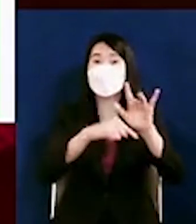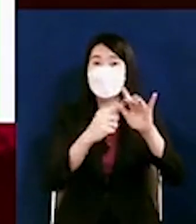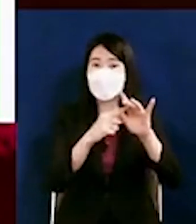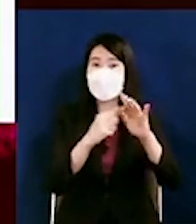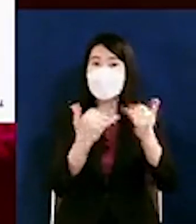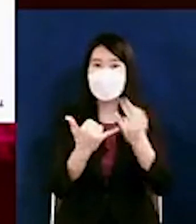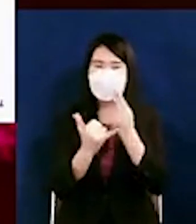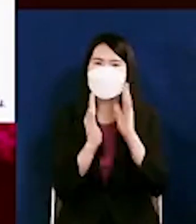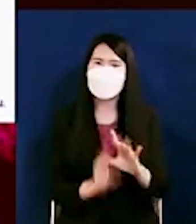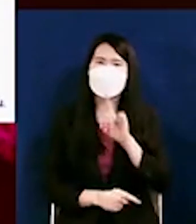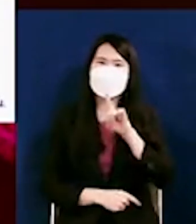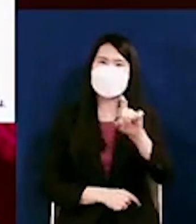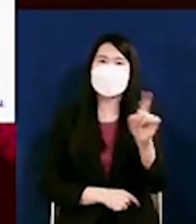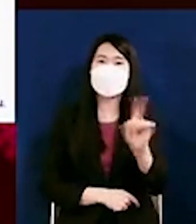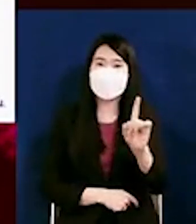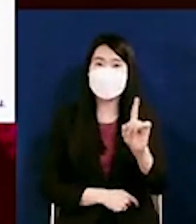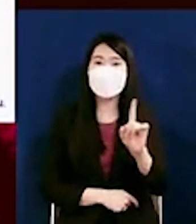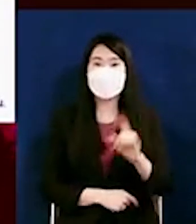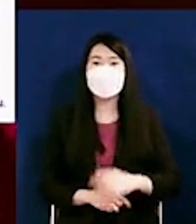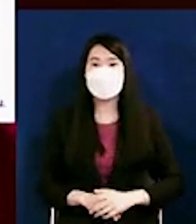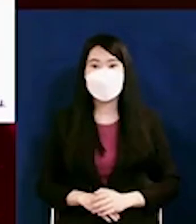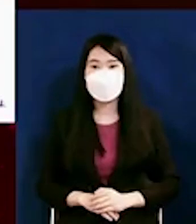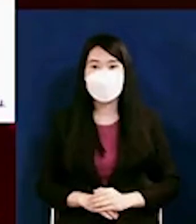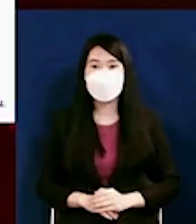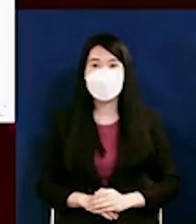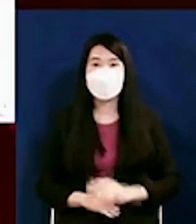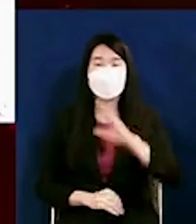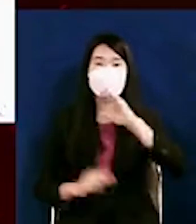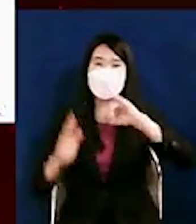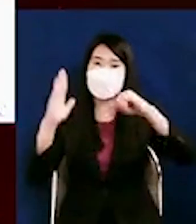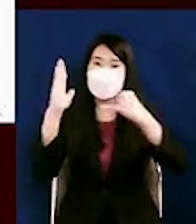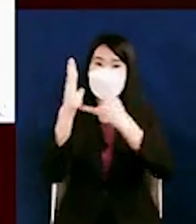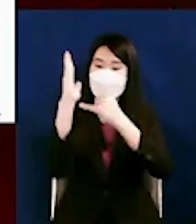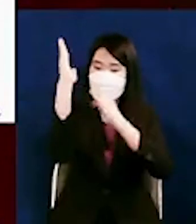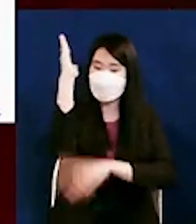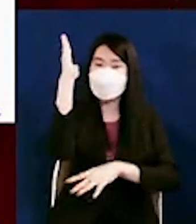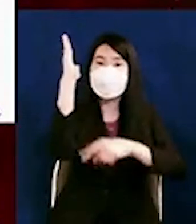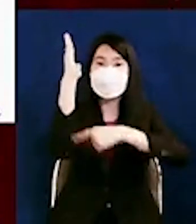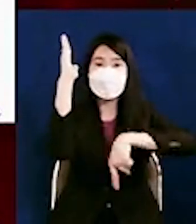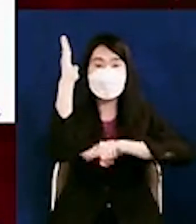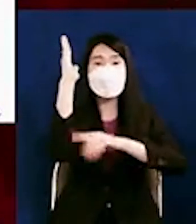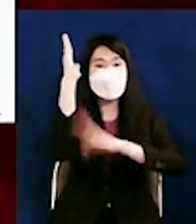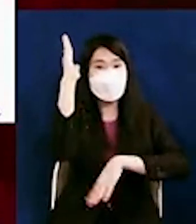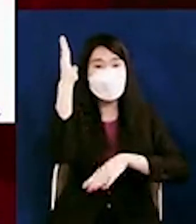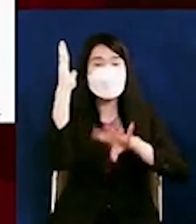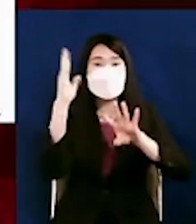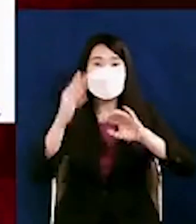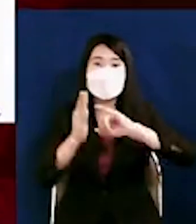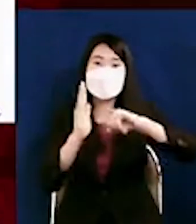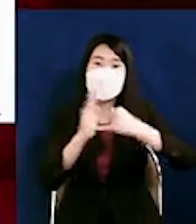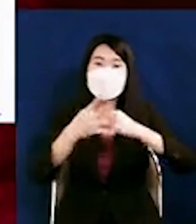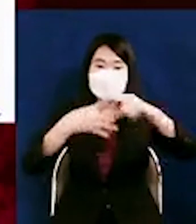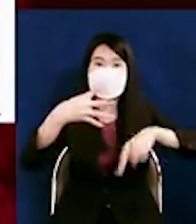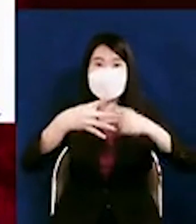ามอย่างนี้ครับว่าในกรณีของ4จังหวัดชายแดนภาคใต้นะครับซึ่งเราเคยเห็นว่